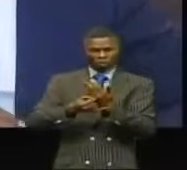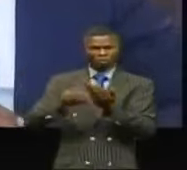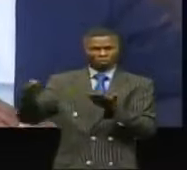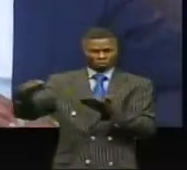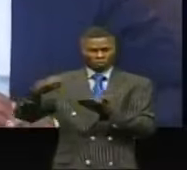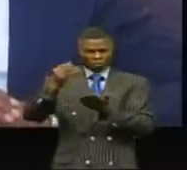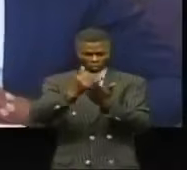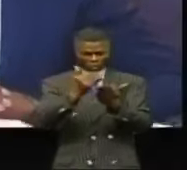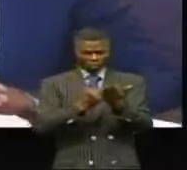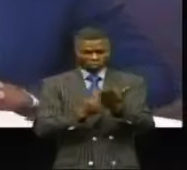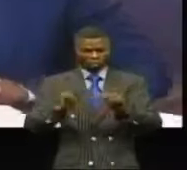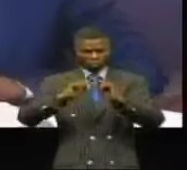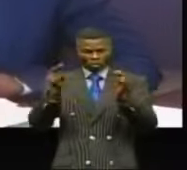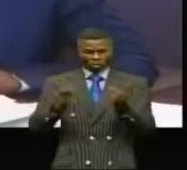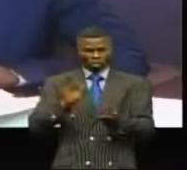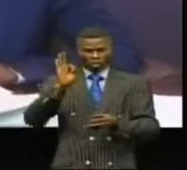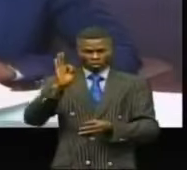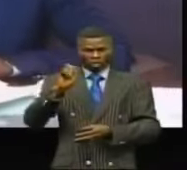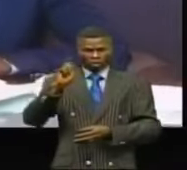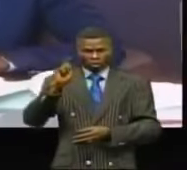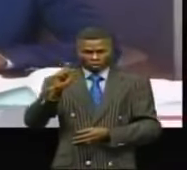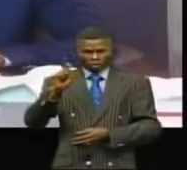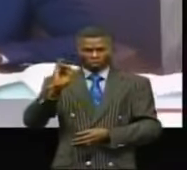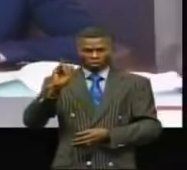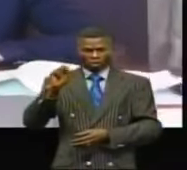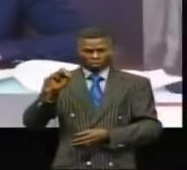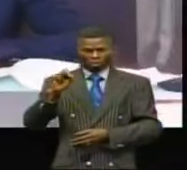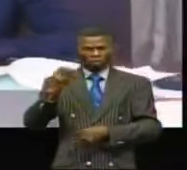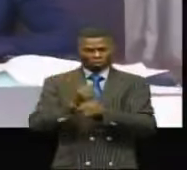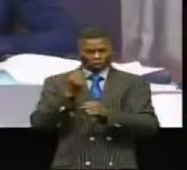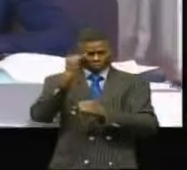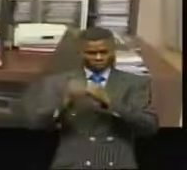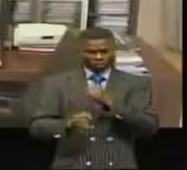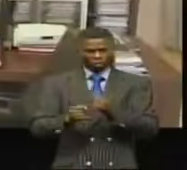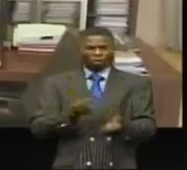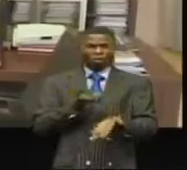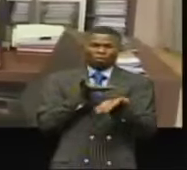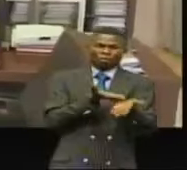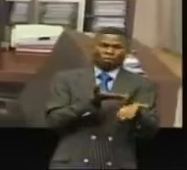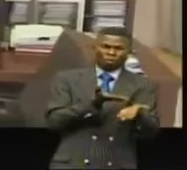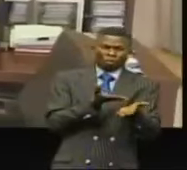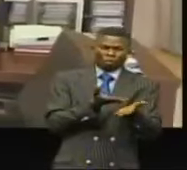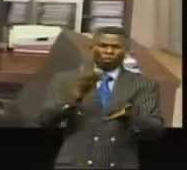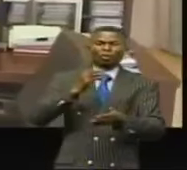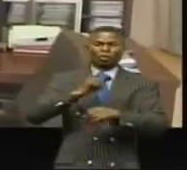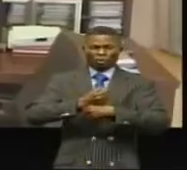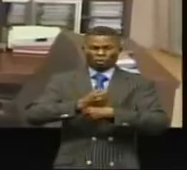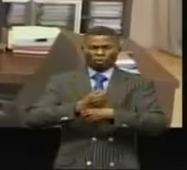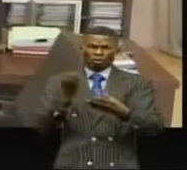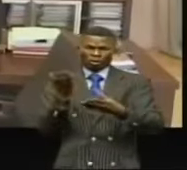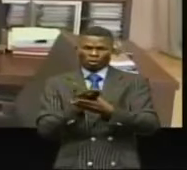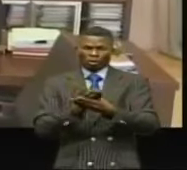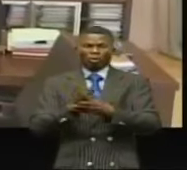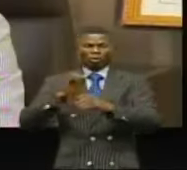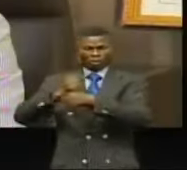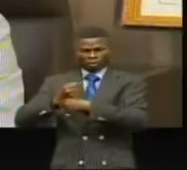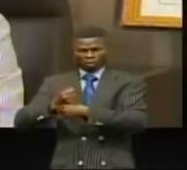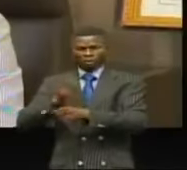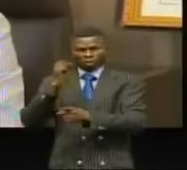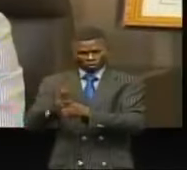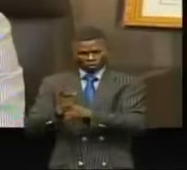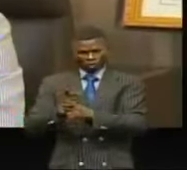le groupe Finactu pour finaliser l'étude des faisabilités et aider à la constitution du dossier de création effective